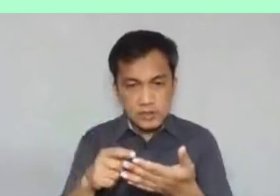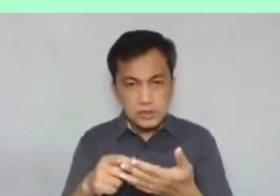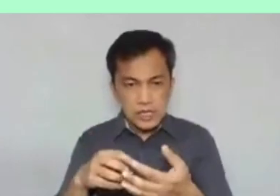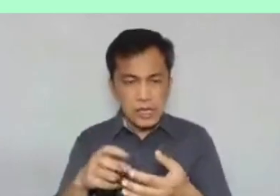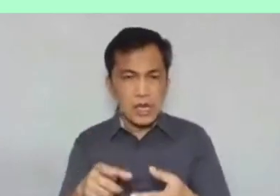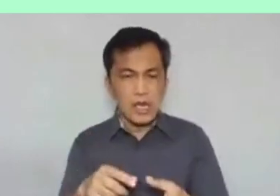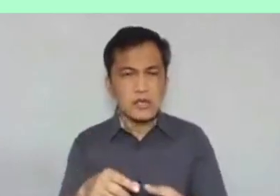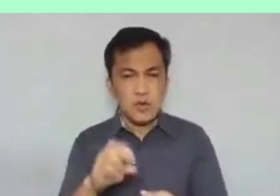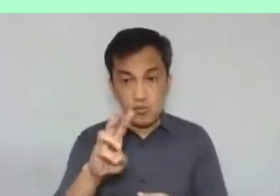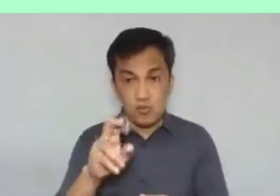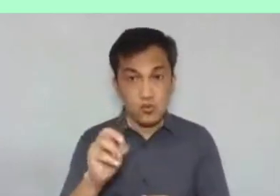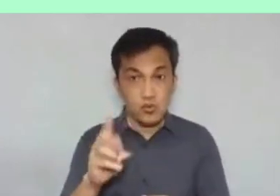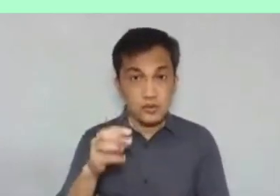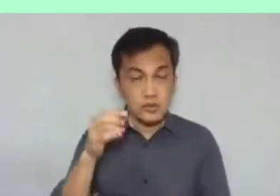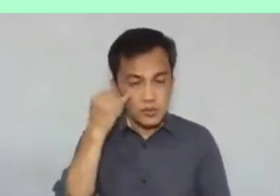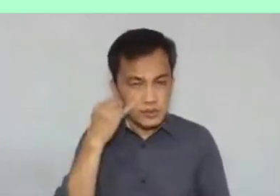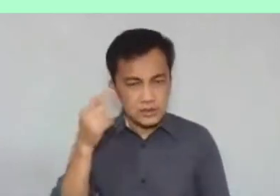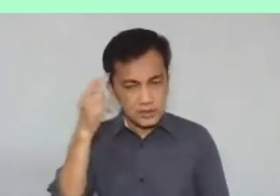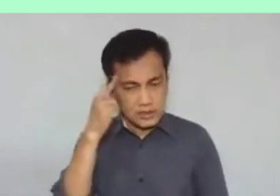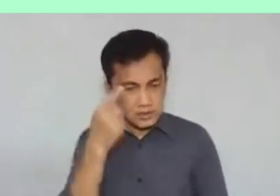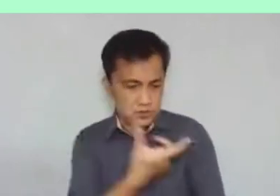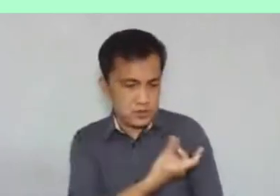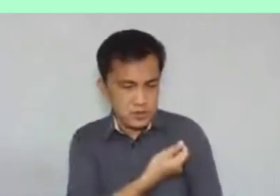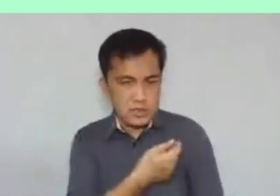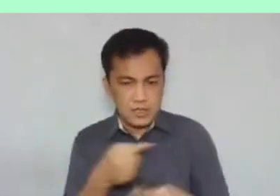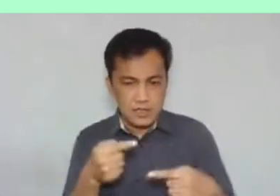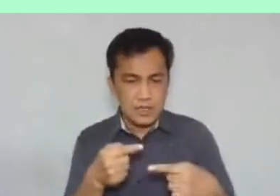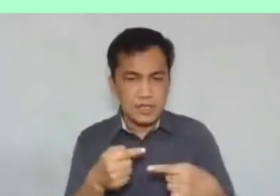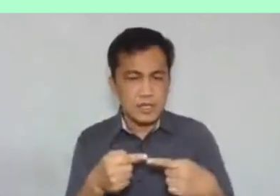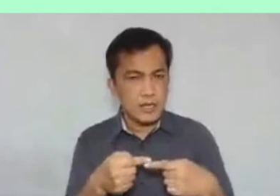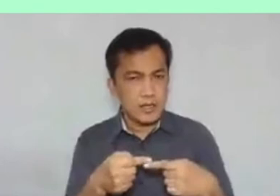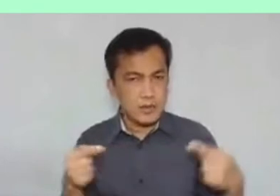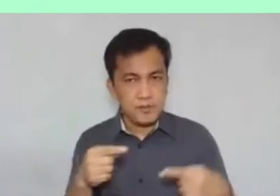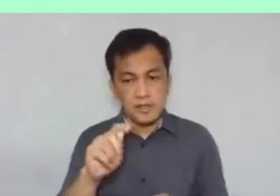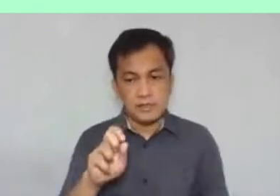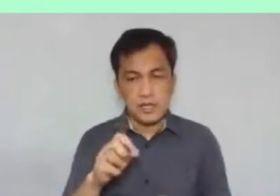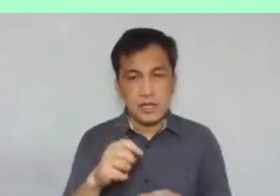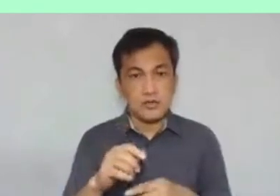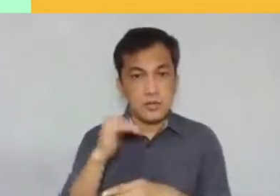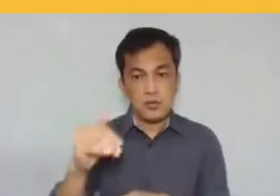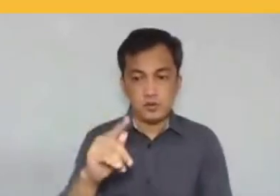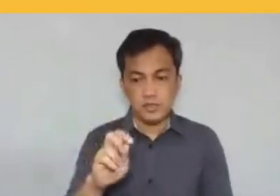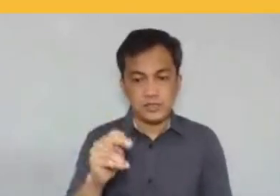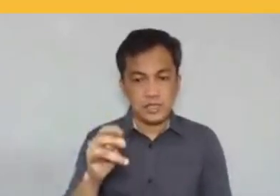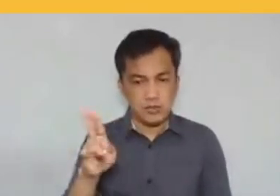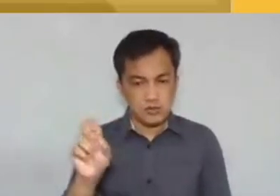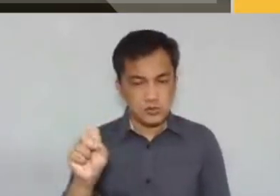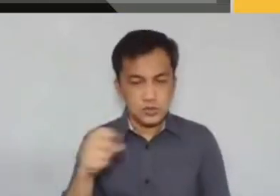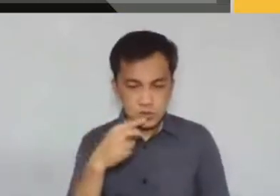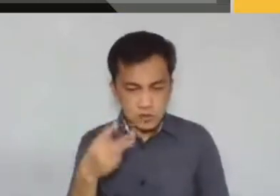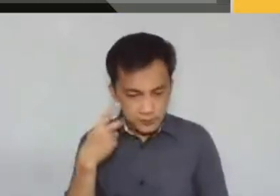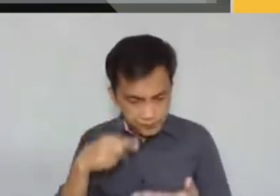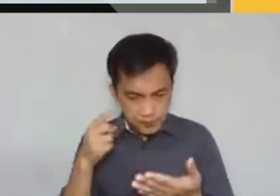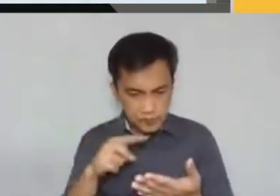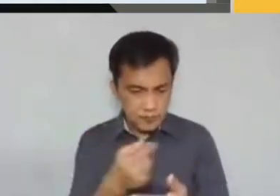PCP na magturok ng bakuna laban sa tetano. Pinating na ng PCP sa nurse na naka-duty ang talaan ng mga bakuna